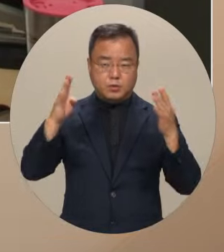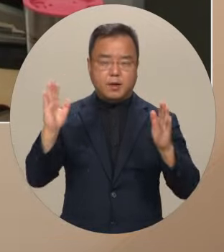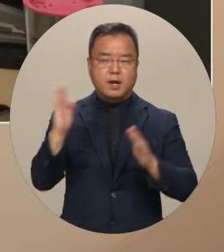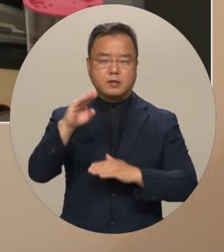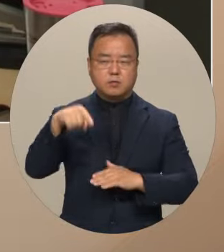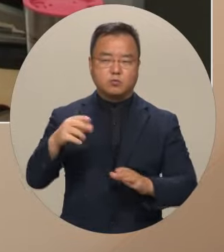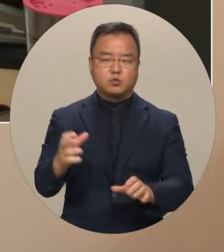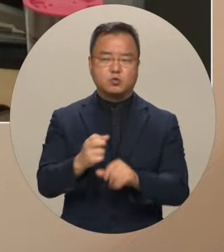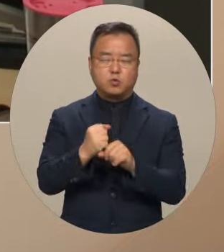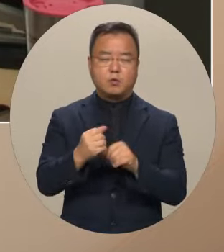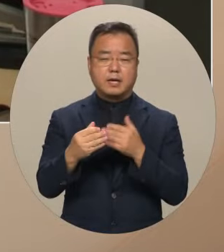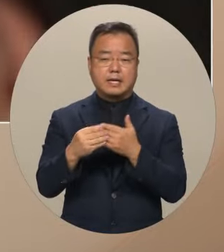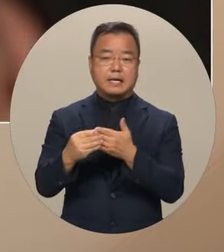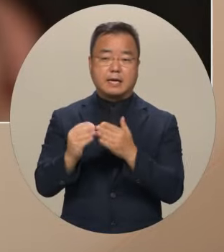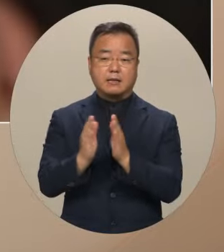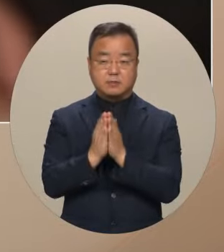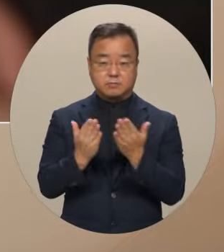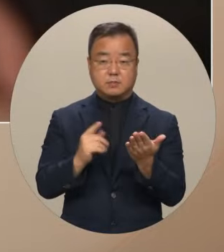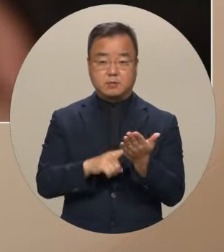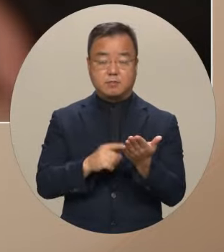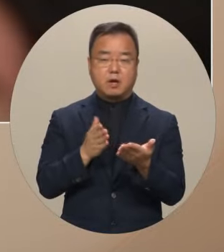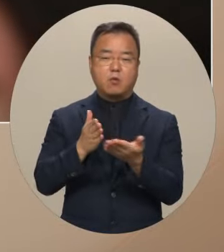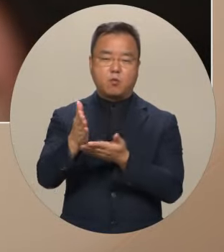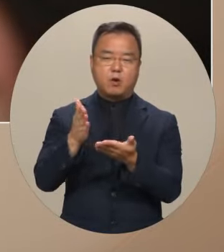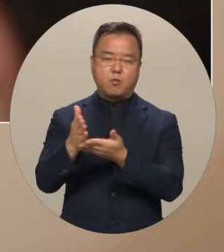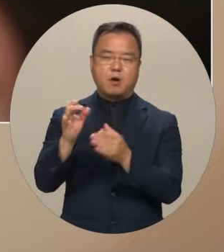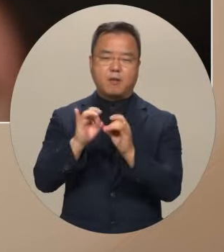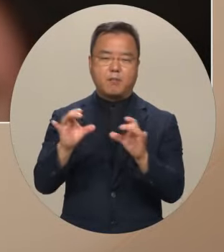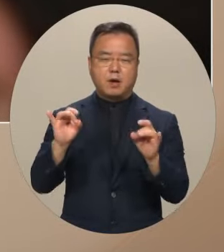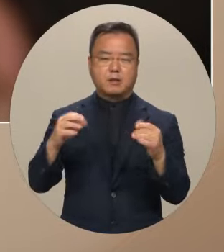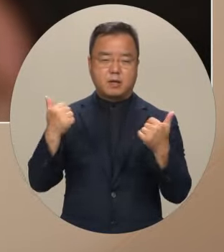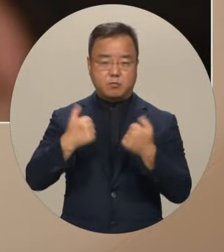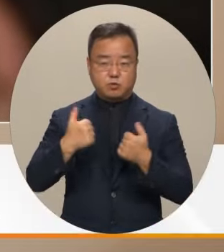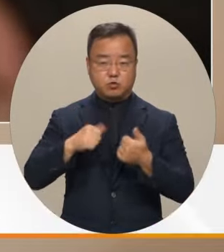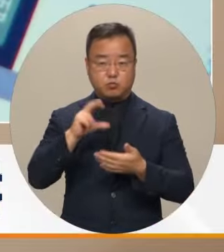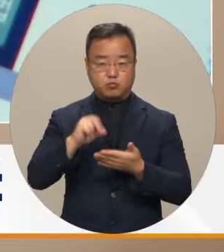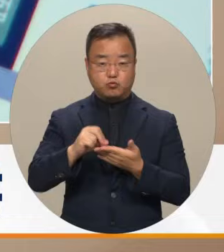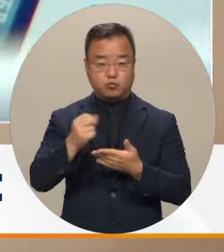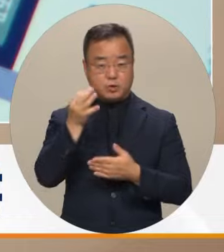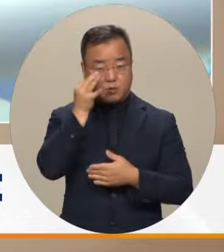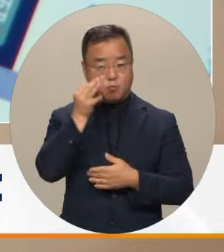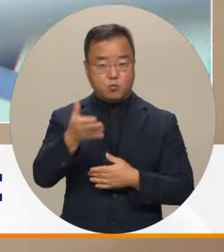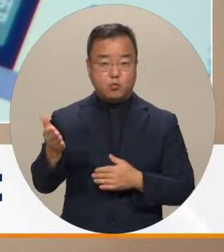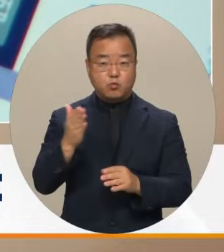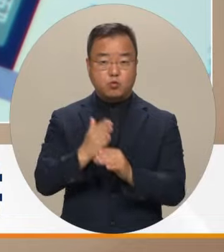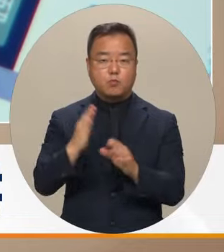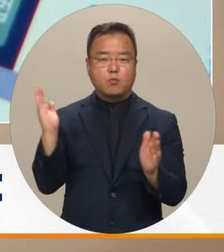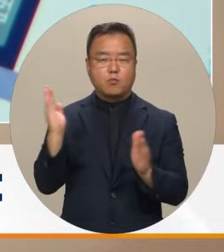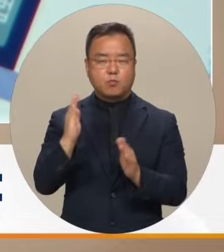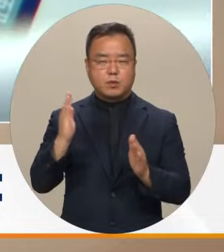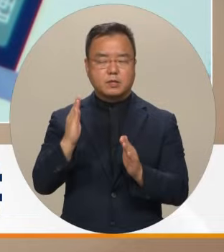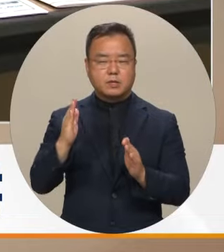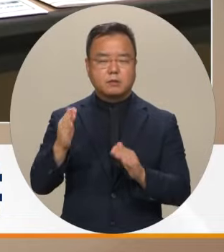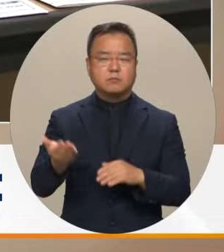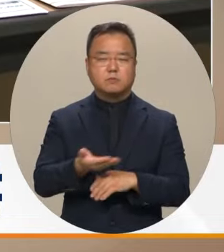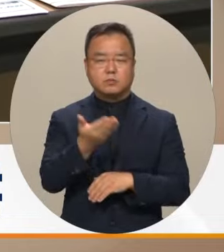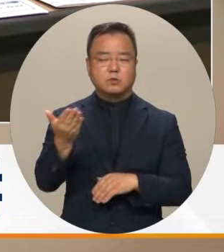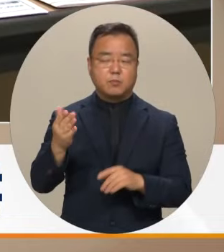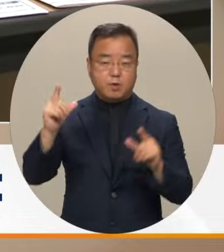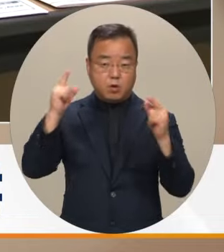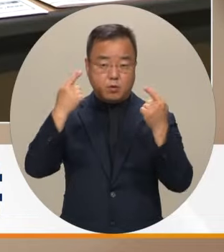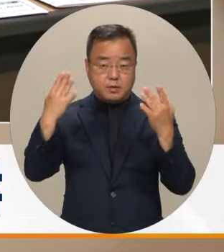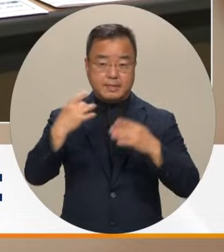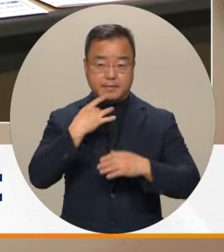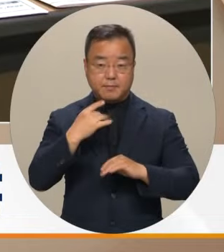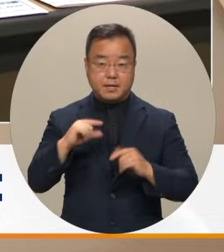가이드북에 각 그 학과별로 면접 문항을 제시하고 있어요 그래서 우리 학생들이 꼭 건국대를 지원한 것이 아니어도